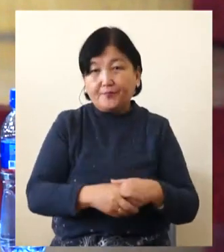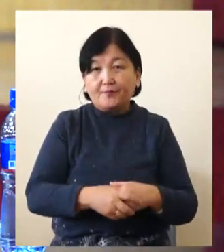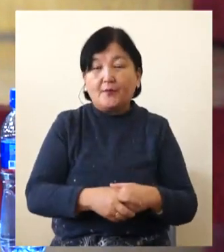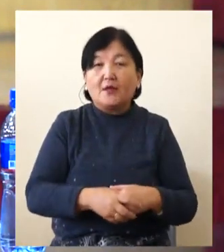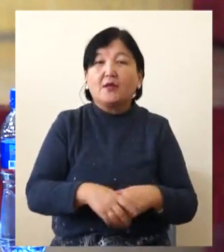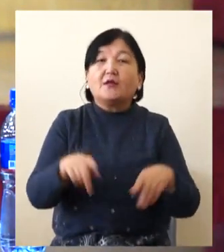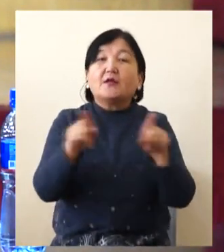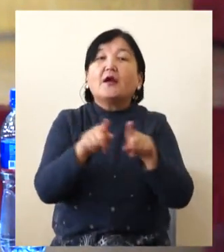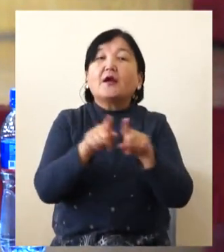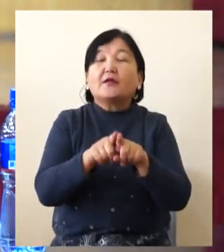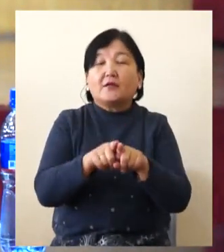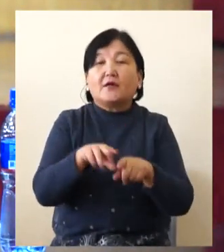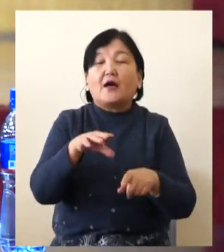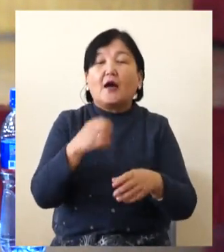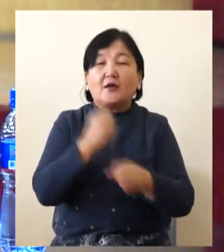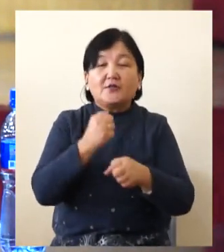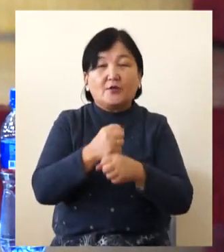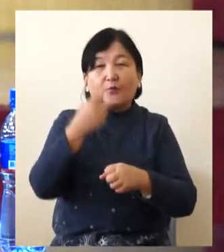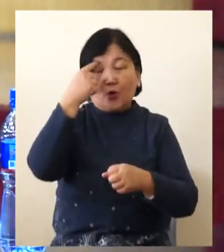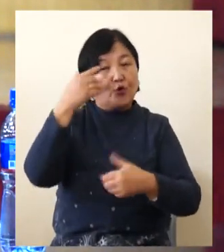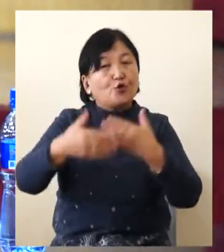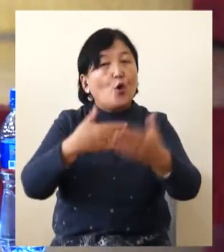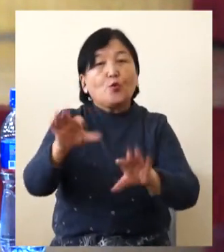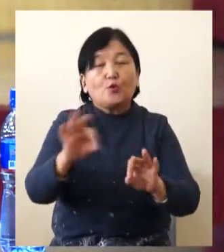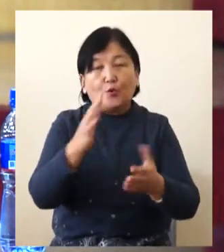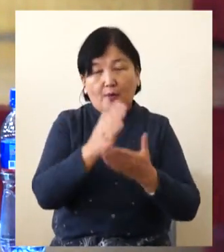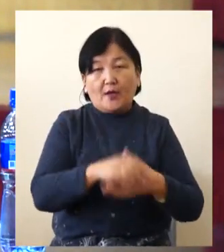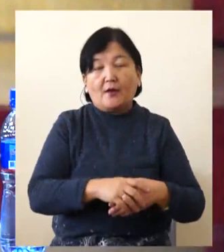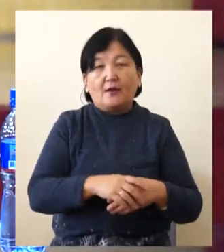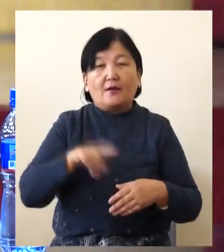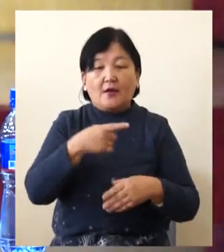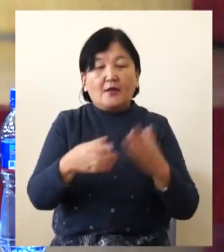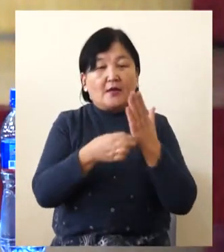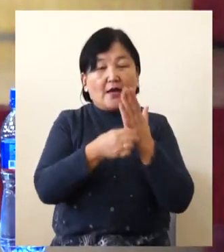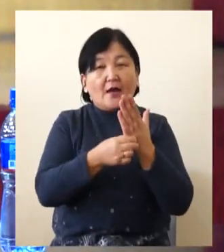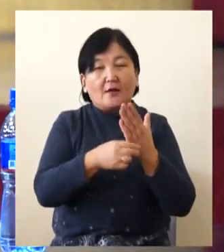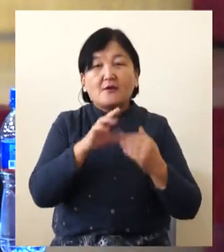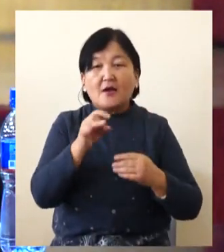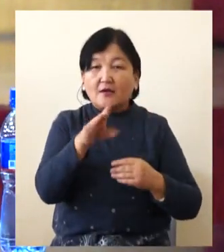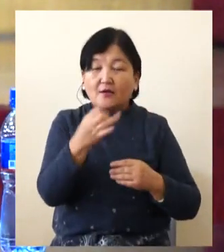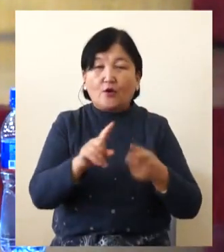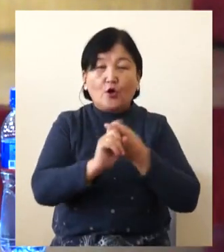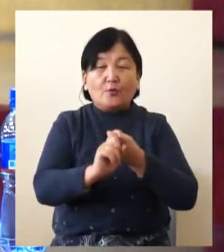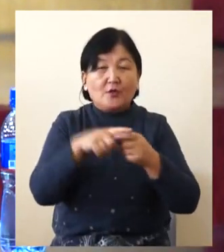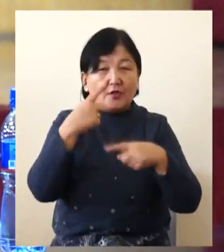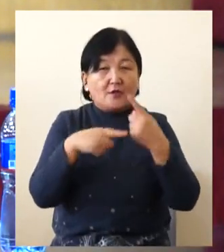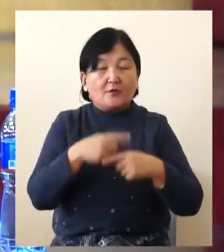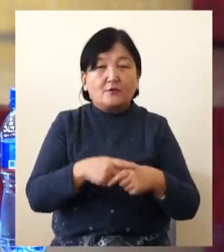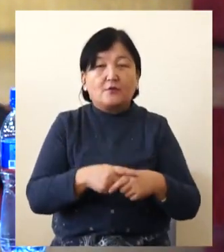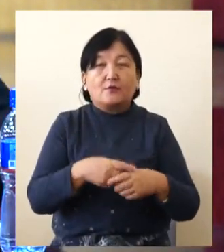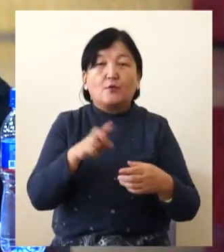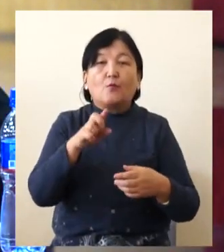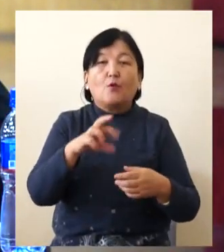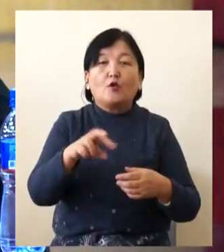процесс манад явагдаагүй байгаа. За ер нь яг картчлуулахтай нэгдүүлээ хэлэхэд одоо энэ картын дараагийн үе